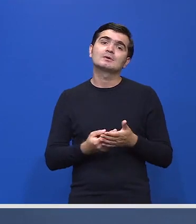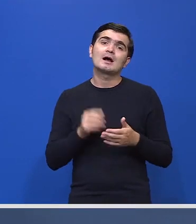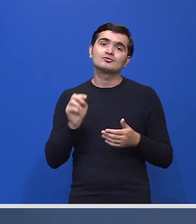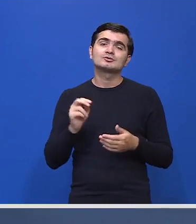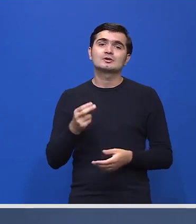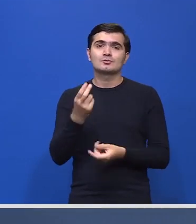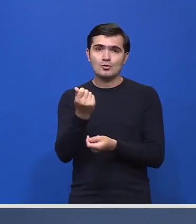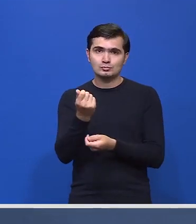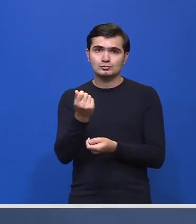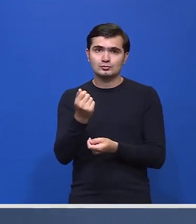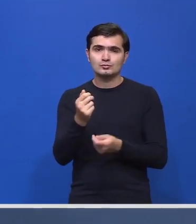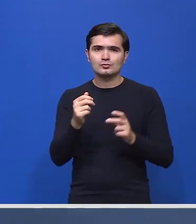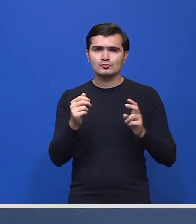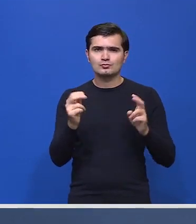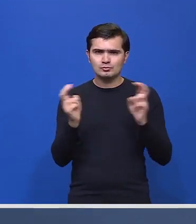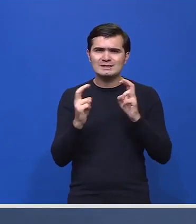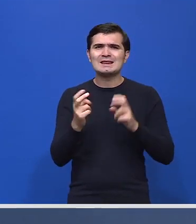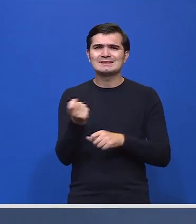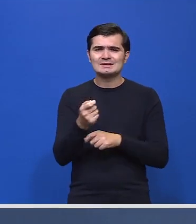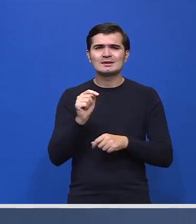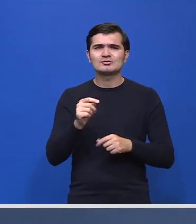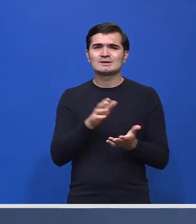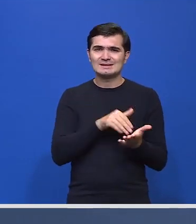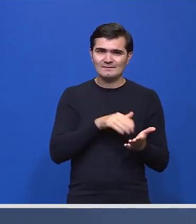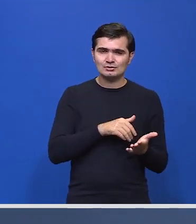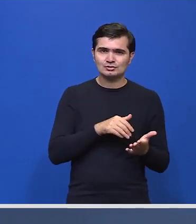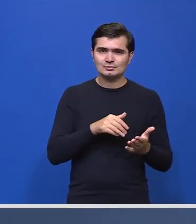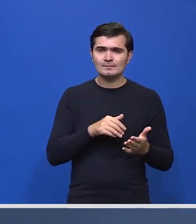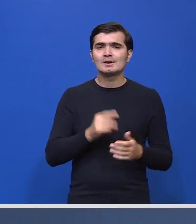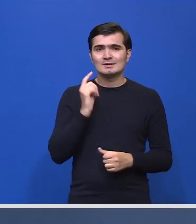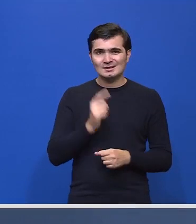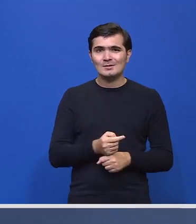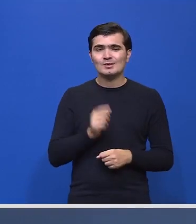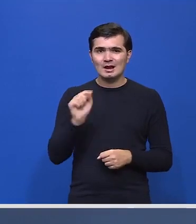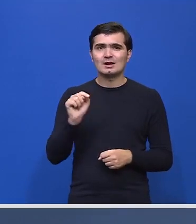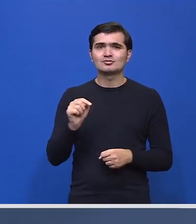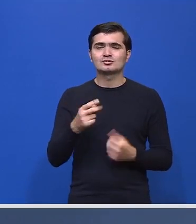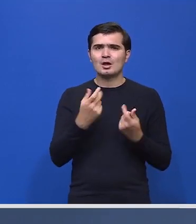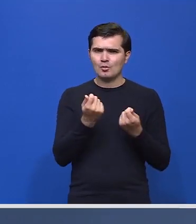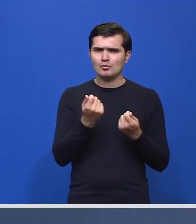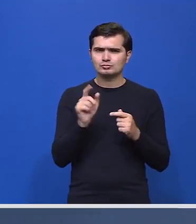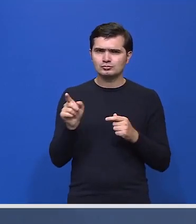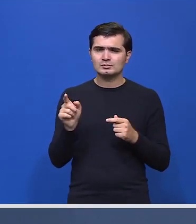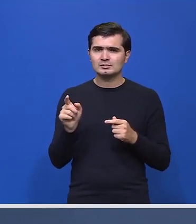cu utilitățile la aceste categorii de servicii publice să poată să fie